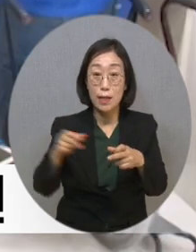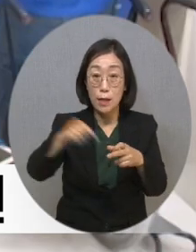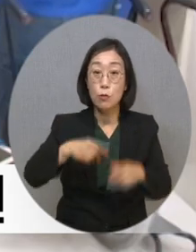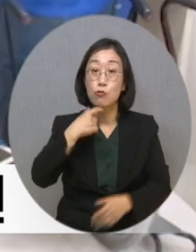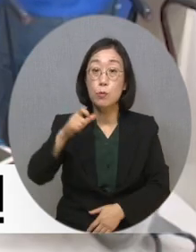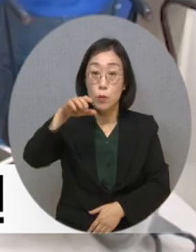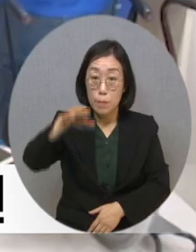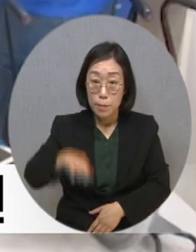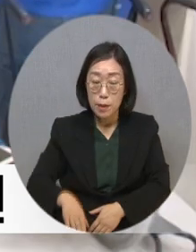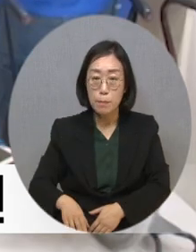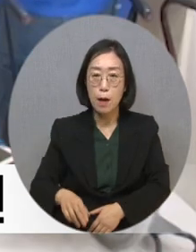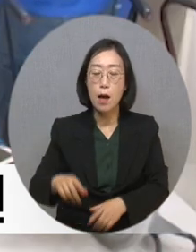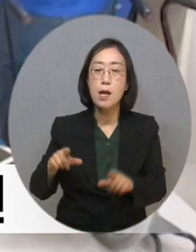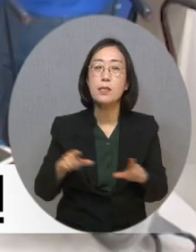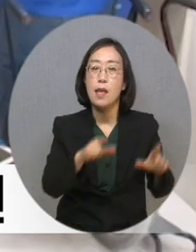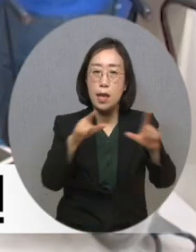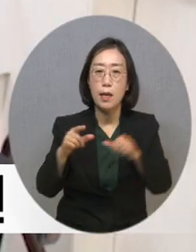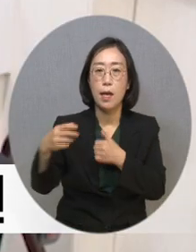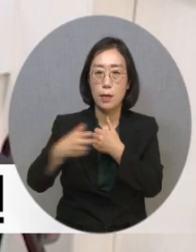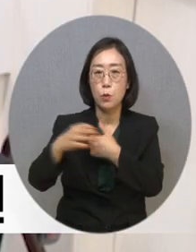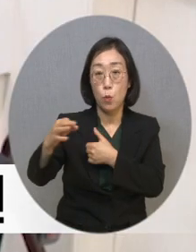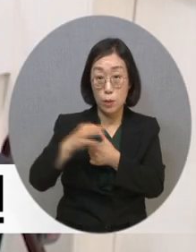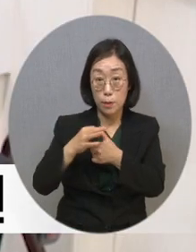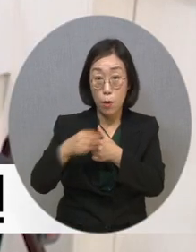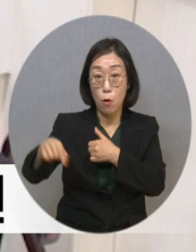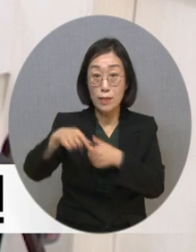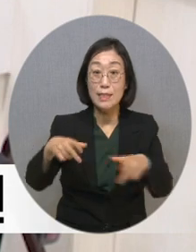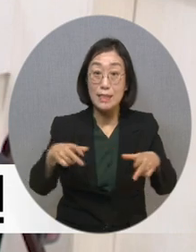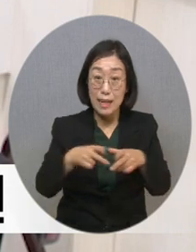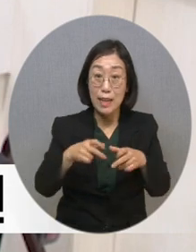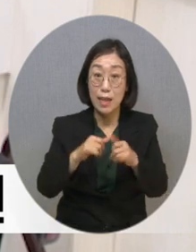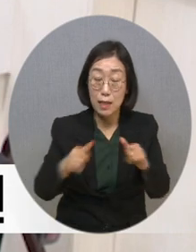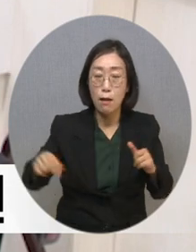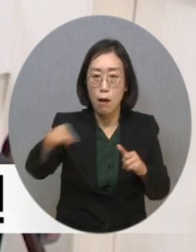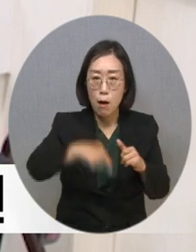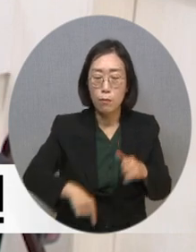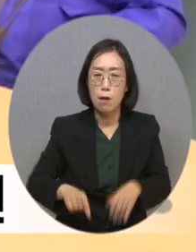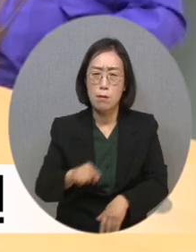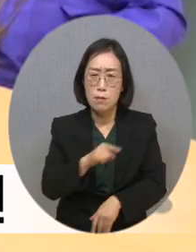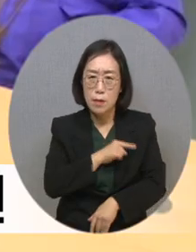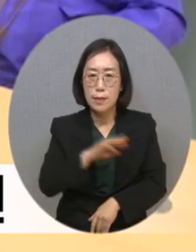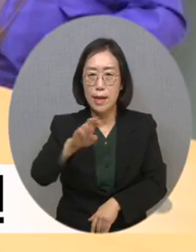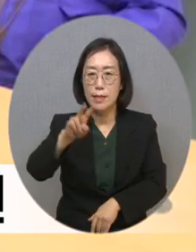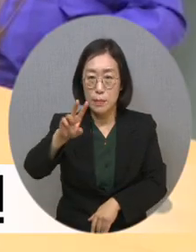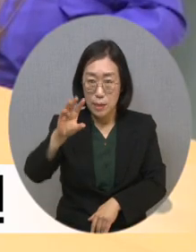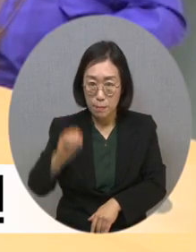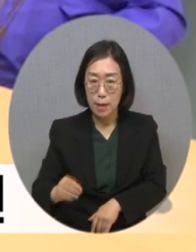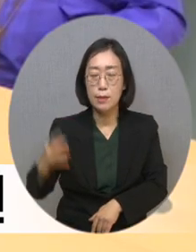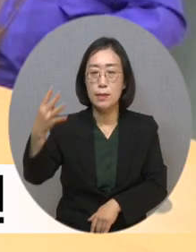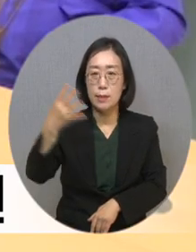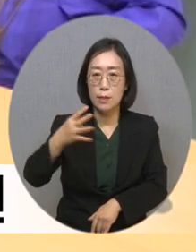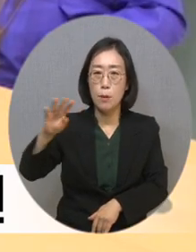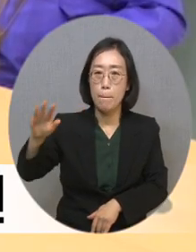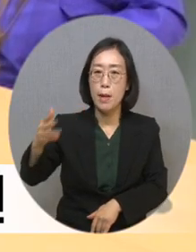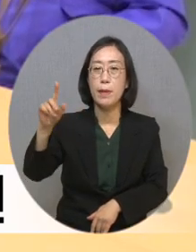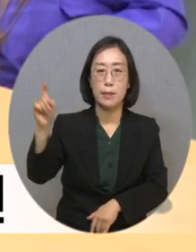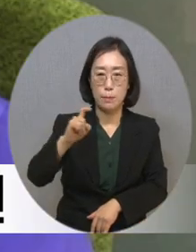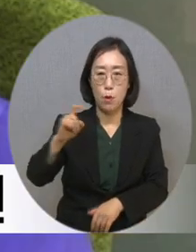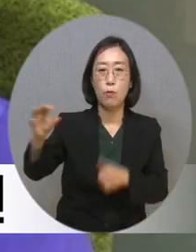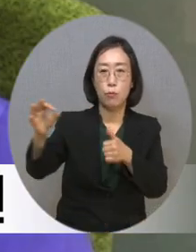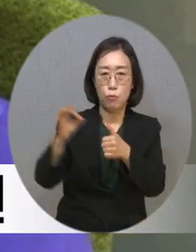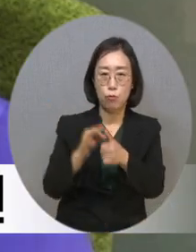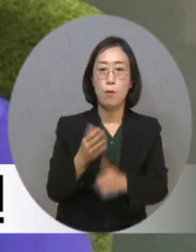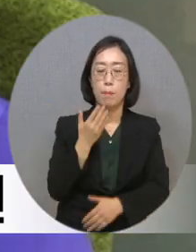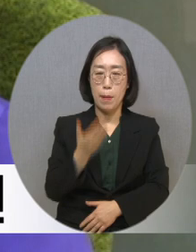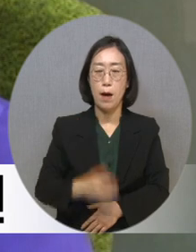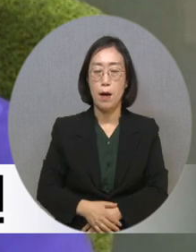미만의 생계 의료 급여 수급자는 장애인 연금으로 한 달에 최대 42 4,810 아지 받게 된